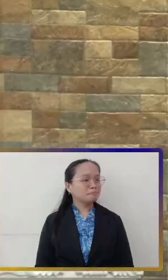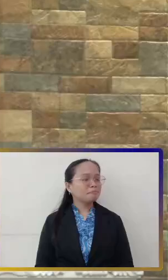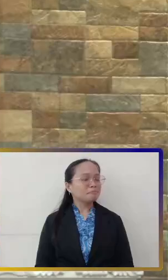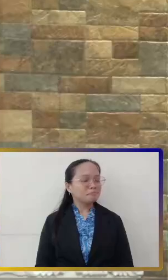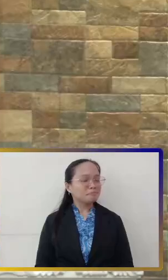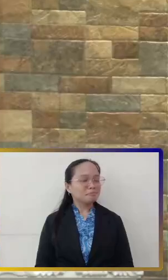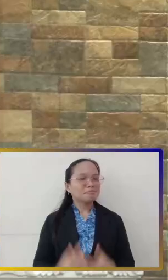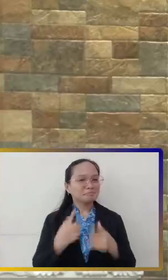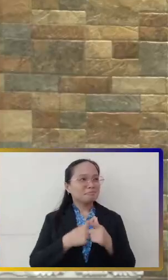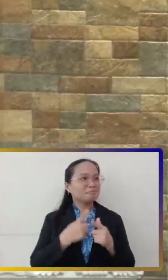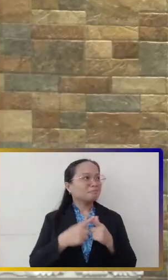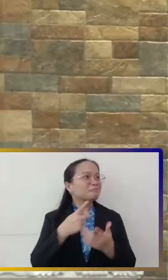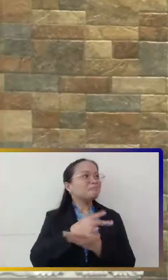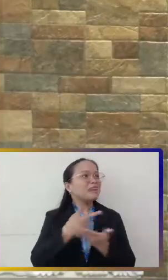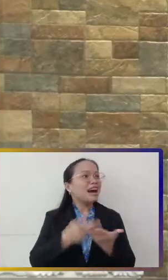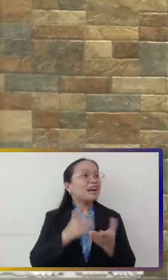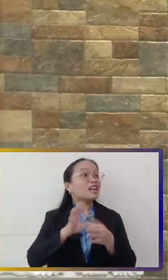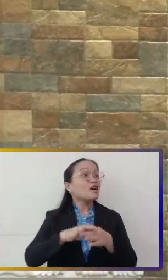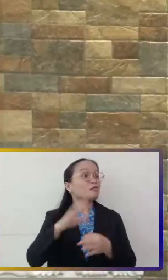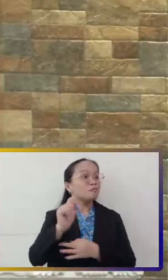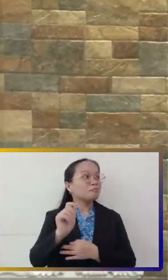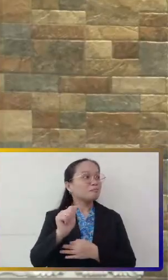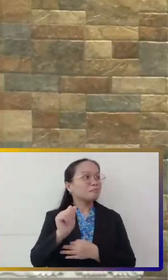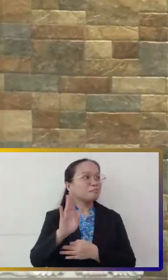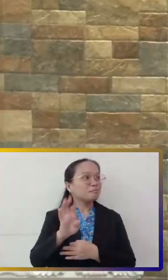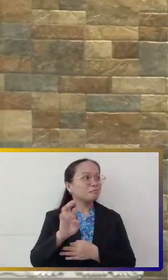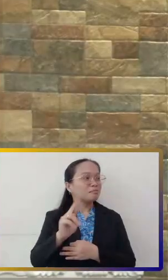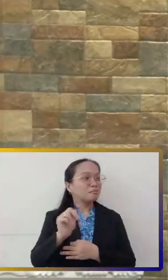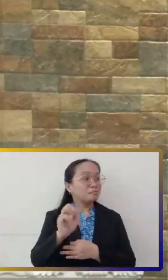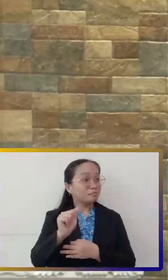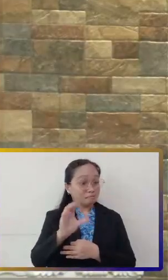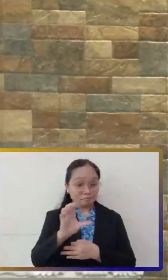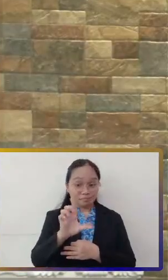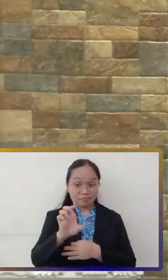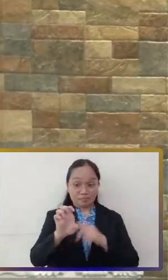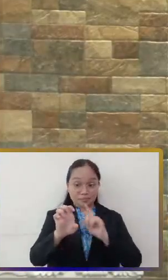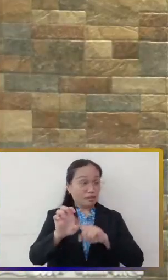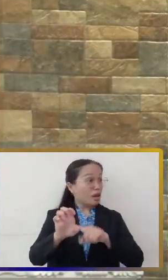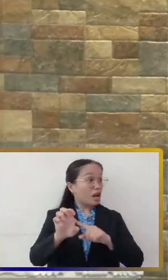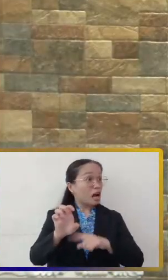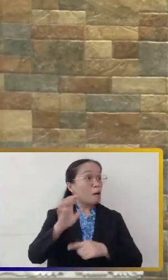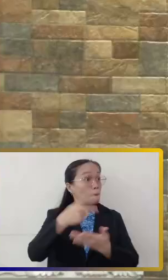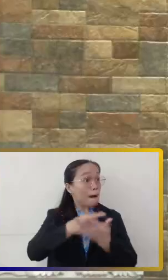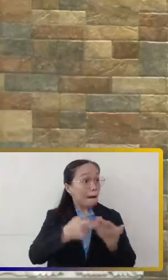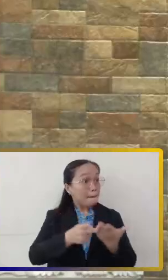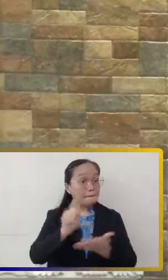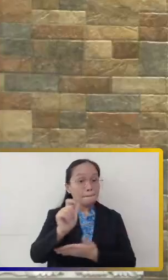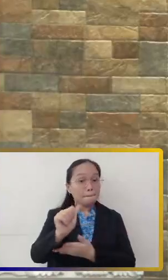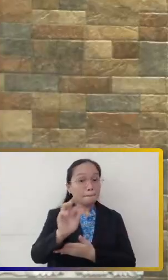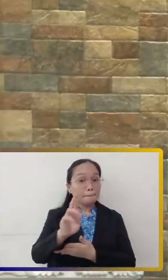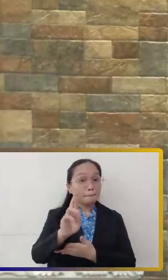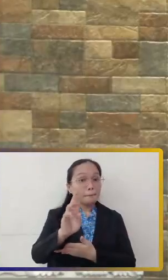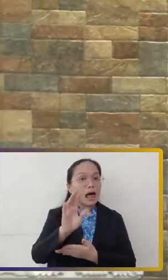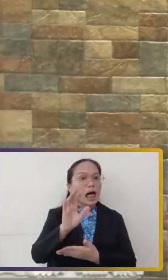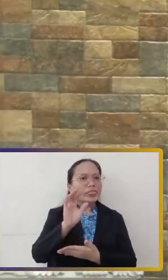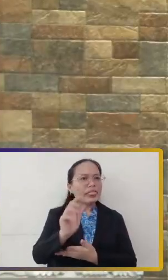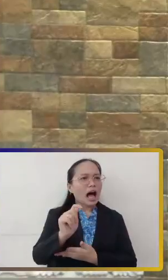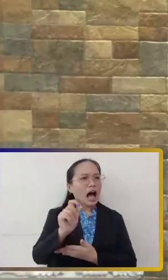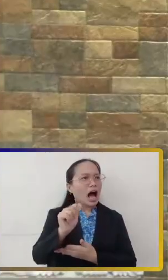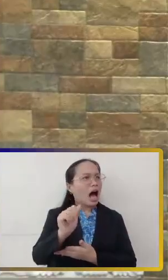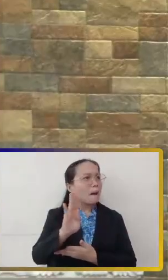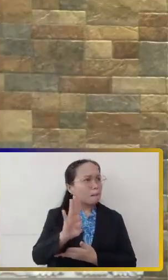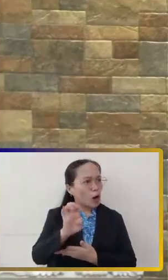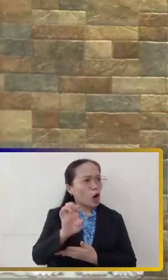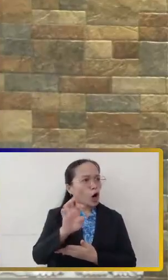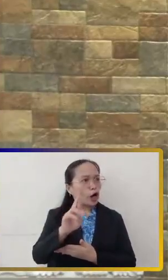na part of the tabernacle ay tinatawag na Holy of, come on, talk to me if you can, Holy of